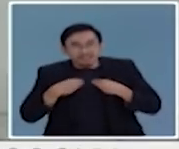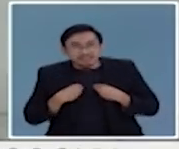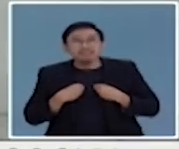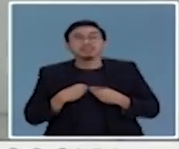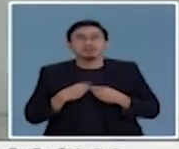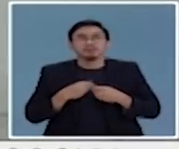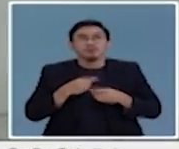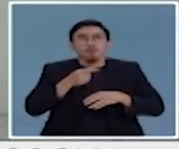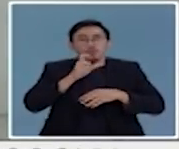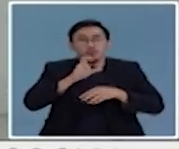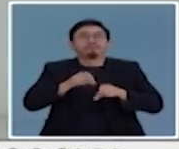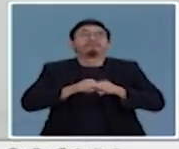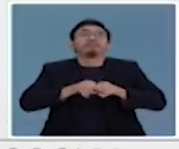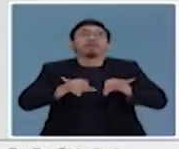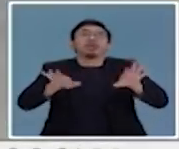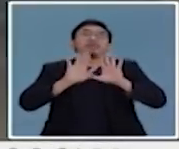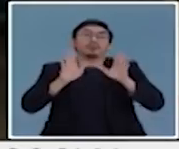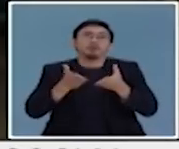ramai dibahas di media sosial.